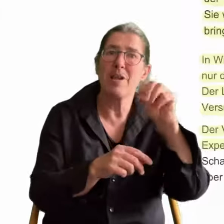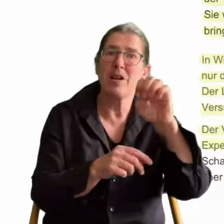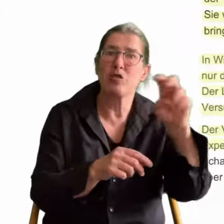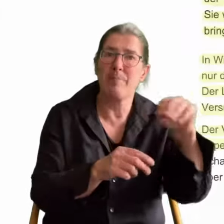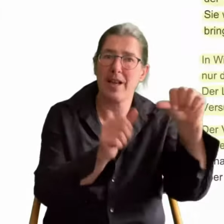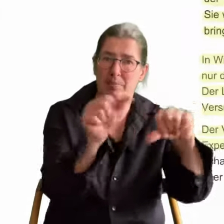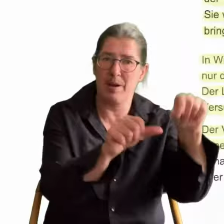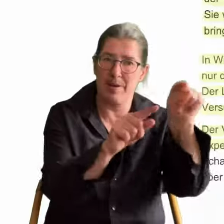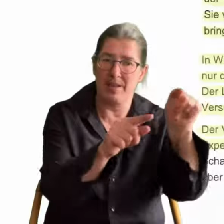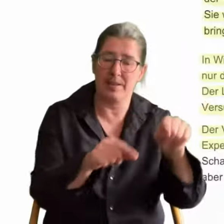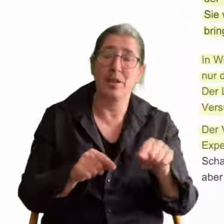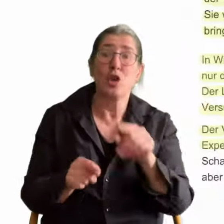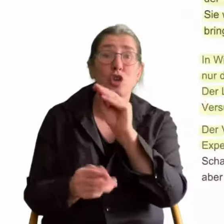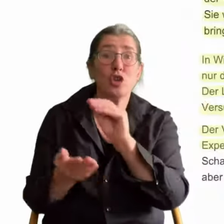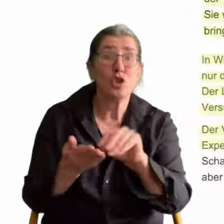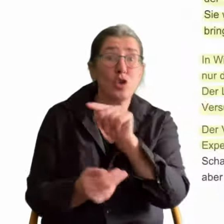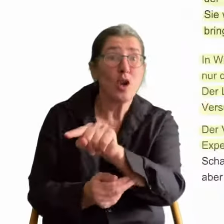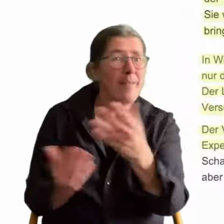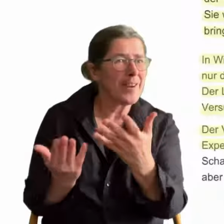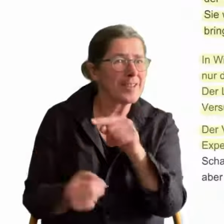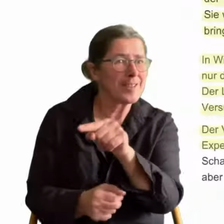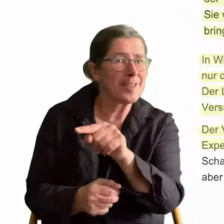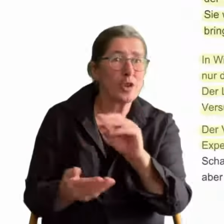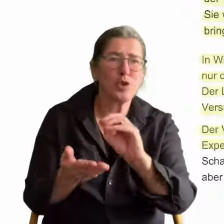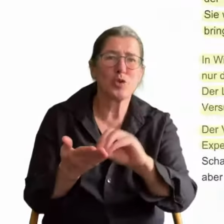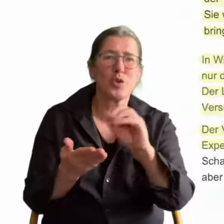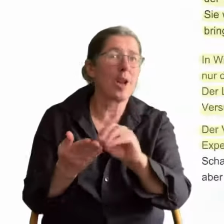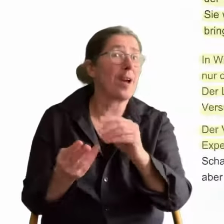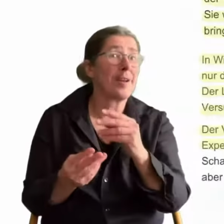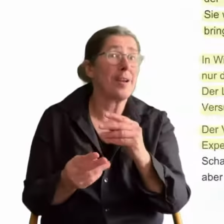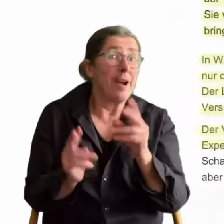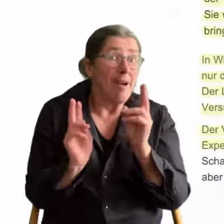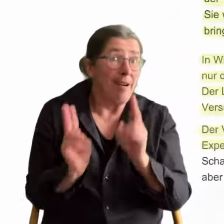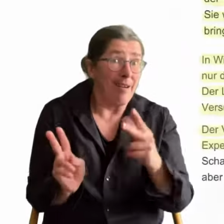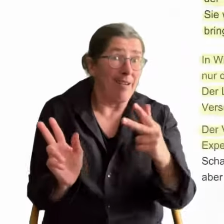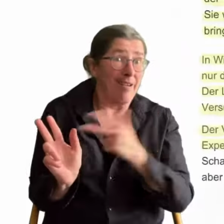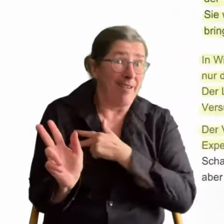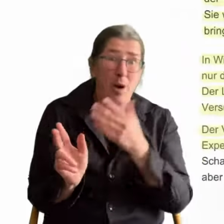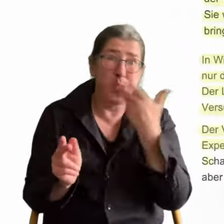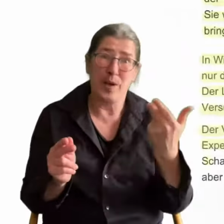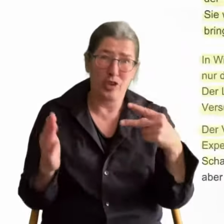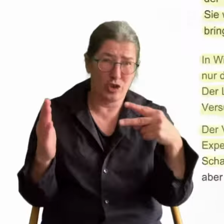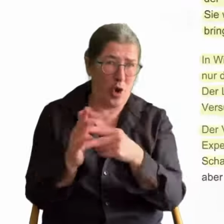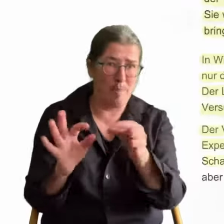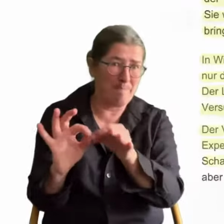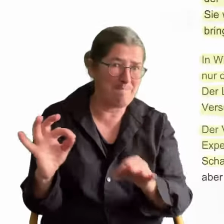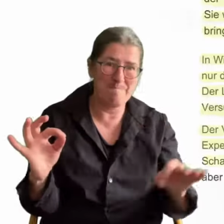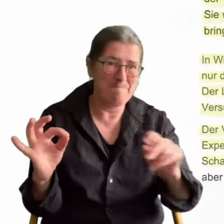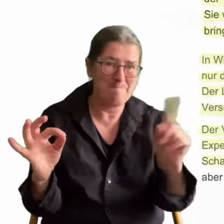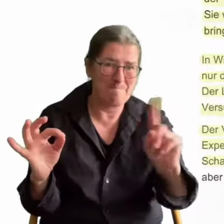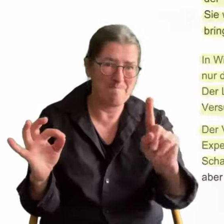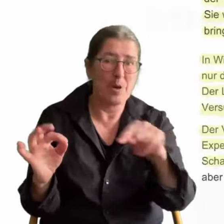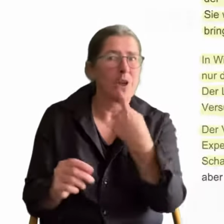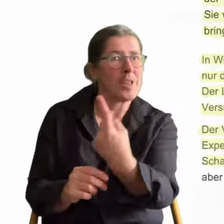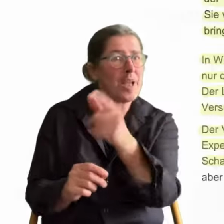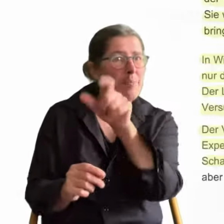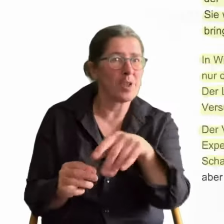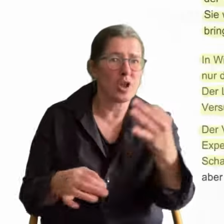milram experiments und der schüler der ist natürlich nicht an einen elektrischen stuhl gefesselt sondern das ist ein